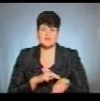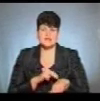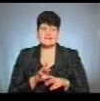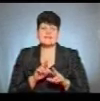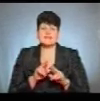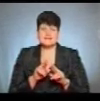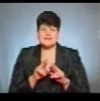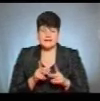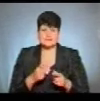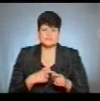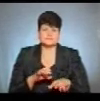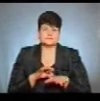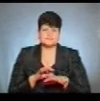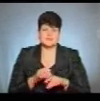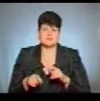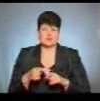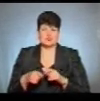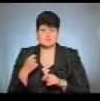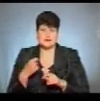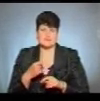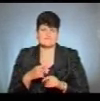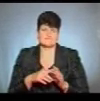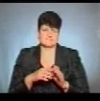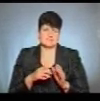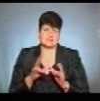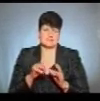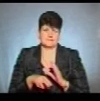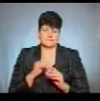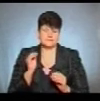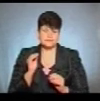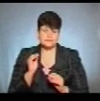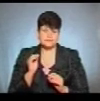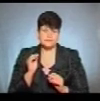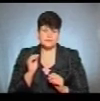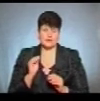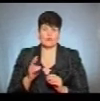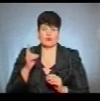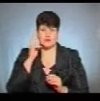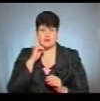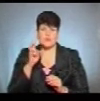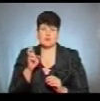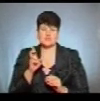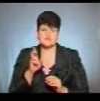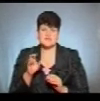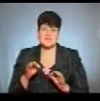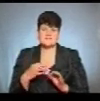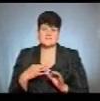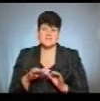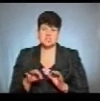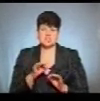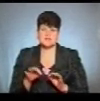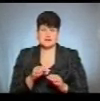на порушення під час парламентських виборів. У Києві борщівські вишивальниці передали вишиванку для